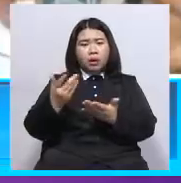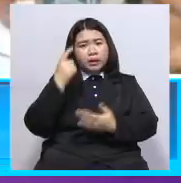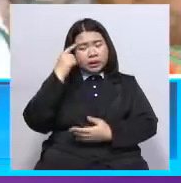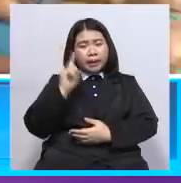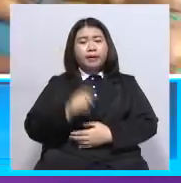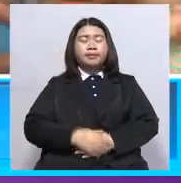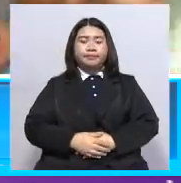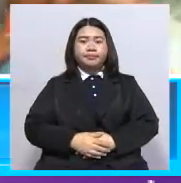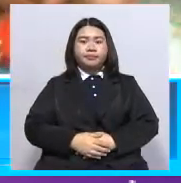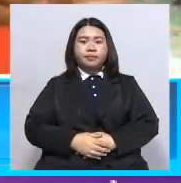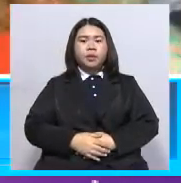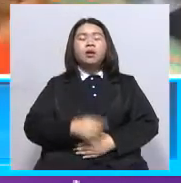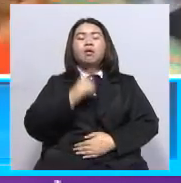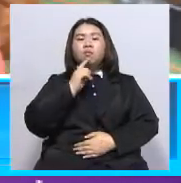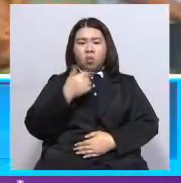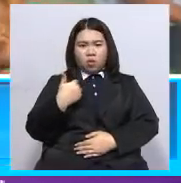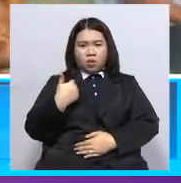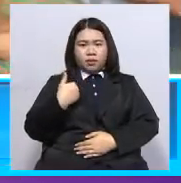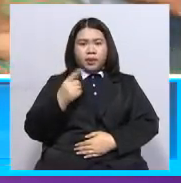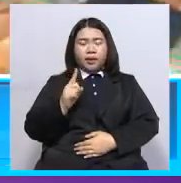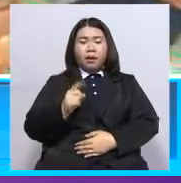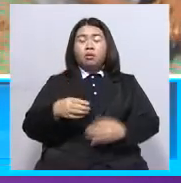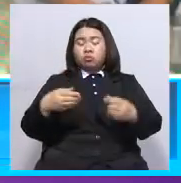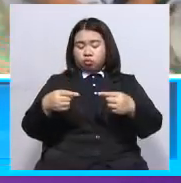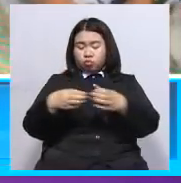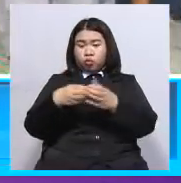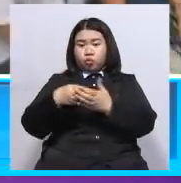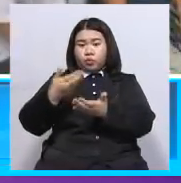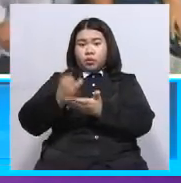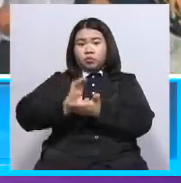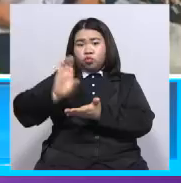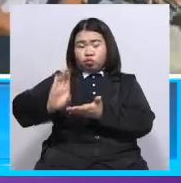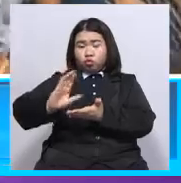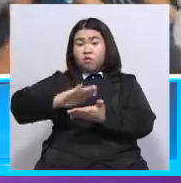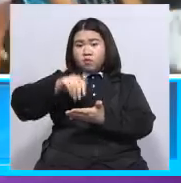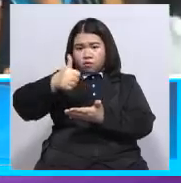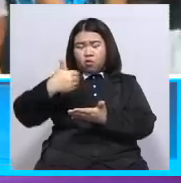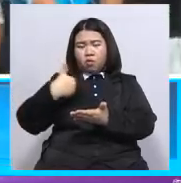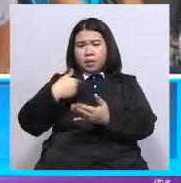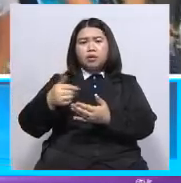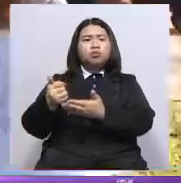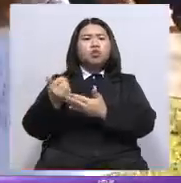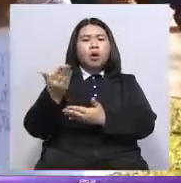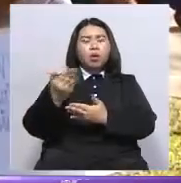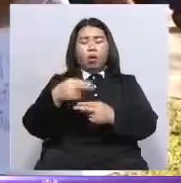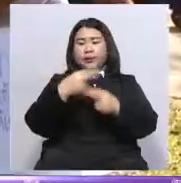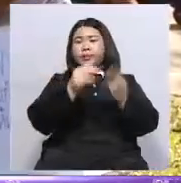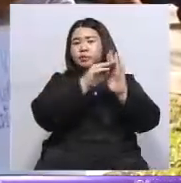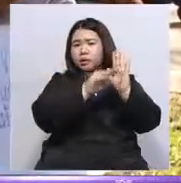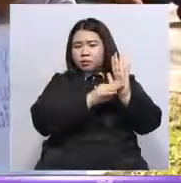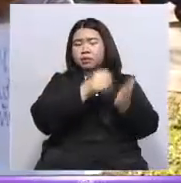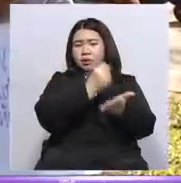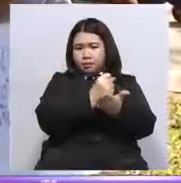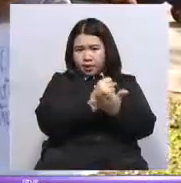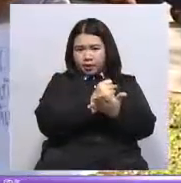ค่ะก็มีนะคะในเรื่องของการที่ต้องการให้ทางด้านกองทุนฟื้นฟูเนี่ยค่ะมีการรับจดขึ้นทะเบียนเกษตรกรนะคะหรือว่าเกษ